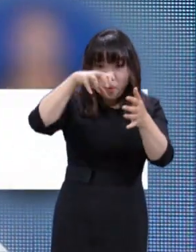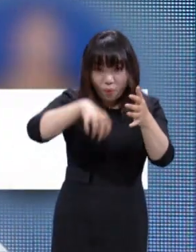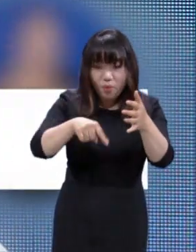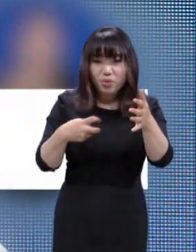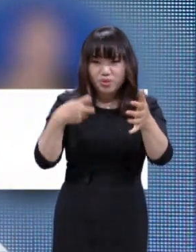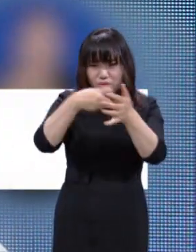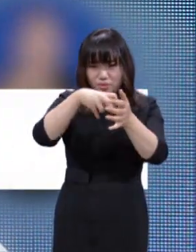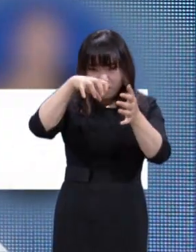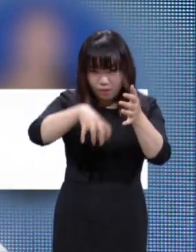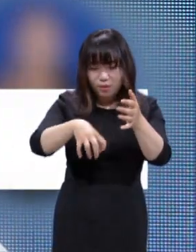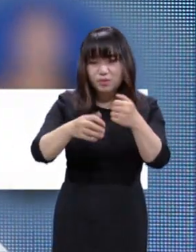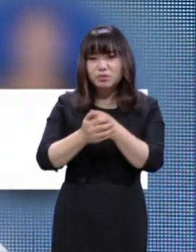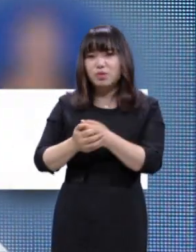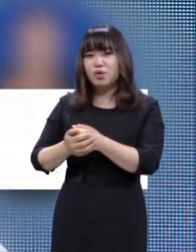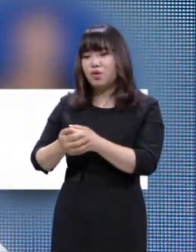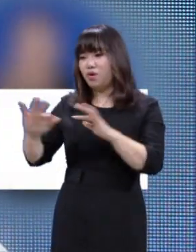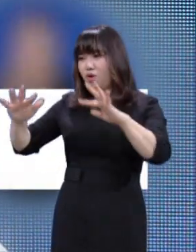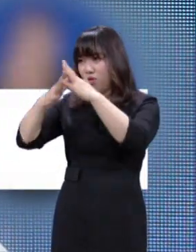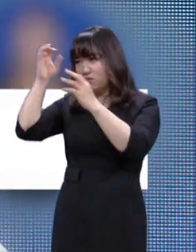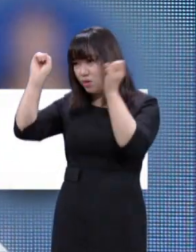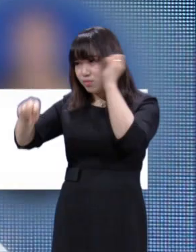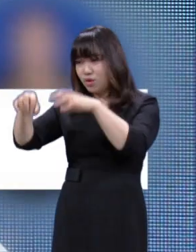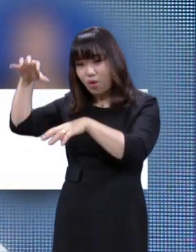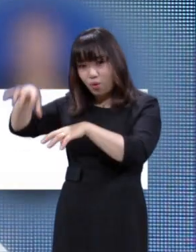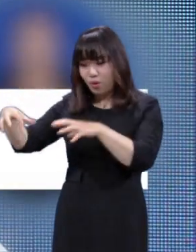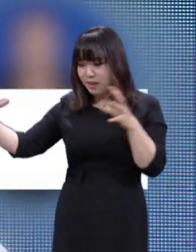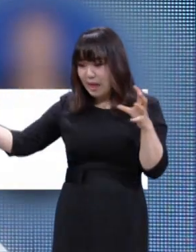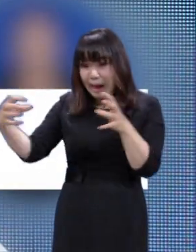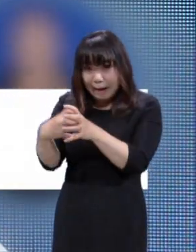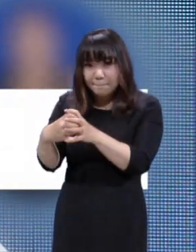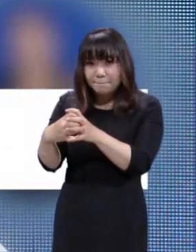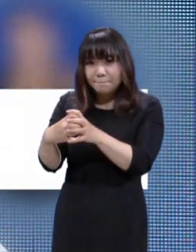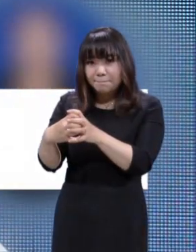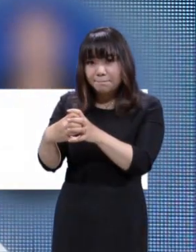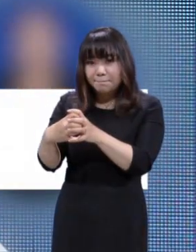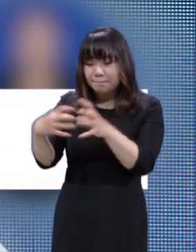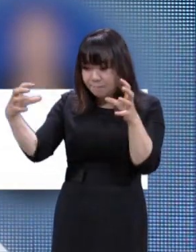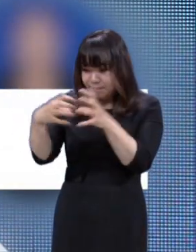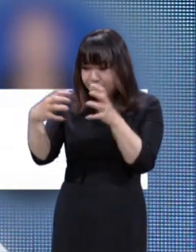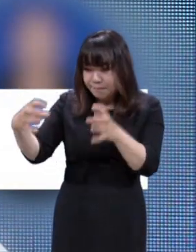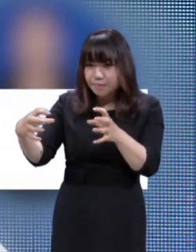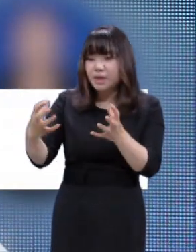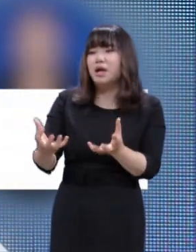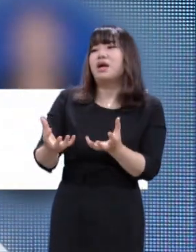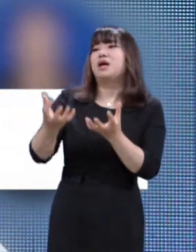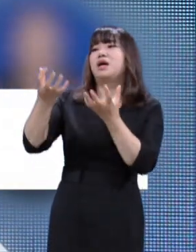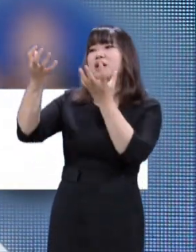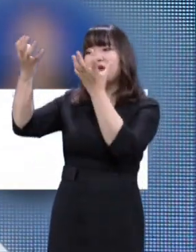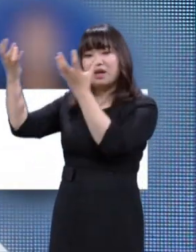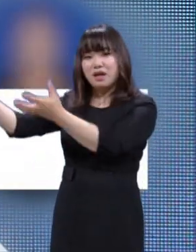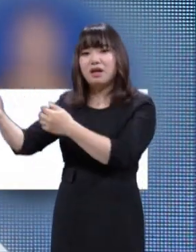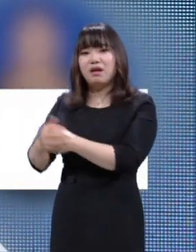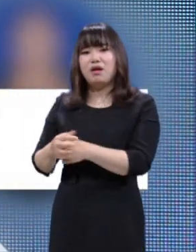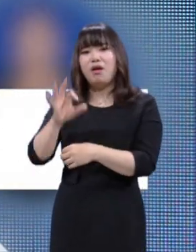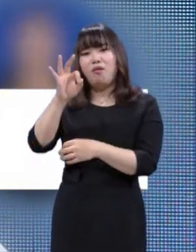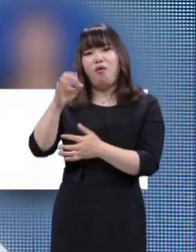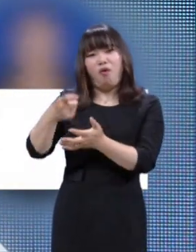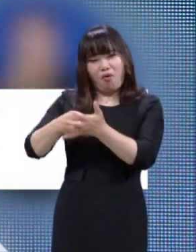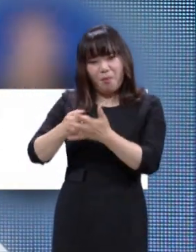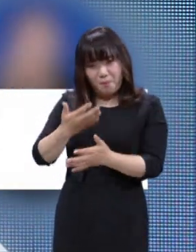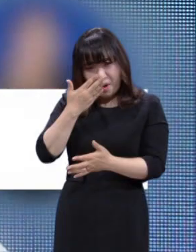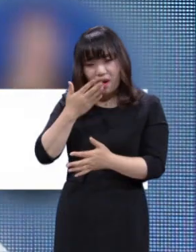5호선 차량기지와 건설폐기물 처리장을 함께 공동으로 이전해 나갈 때에 경제적인 타당성이 매우